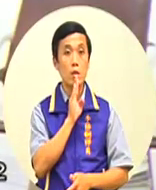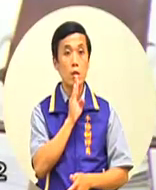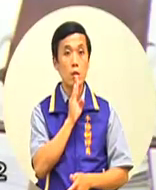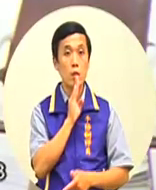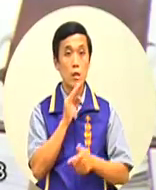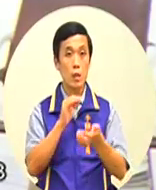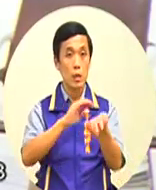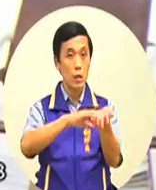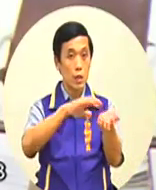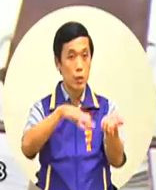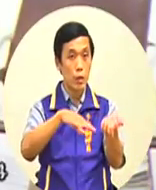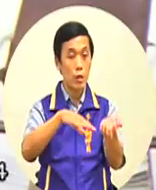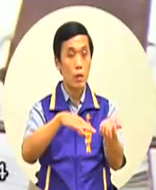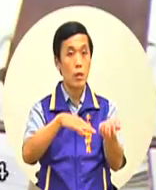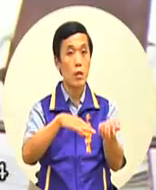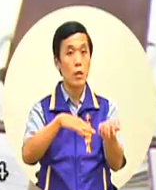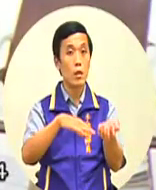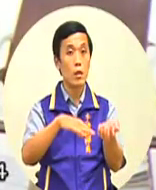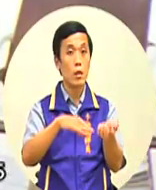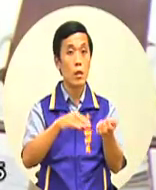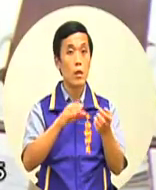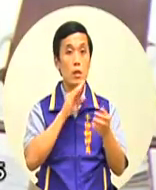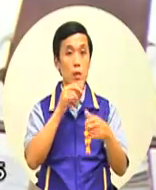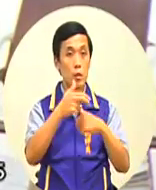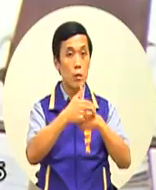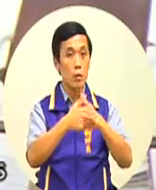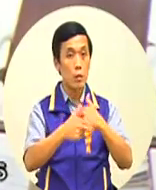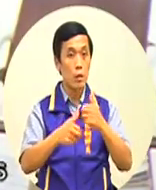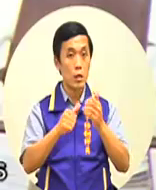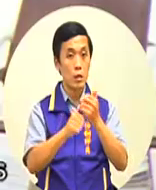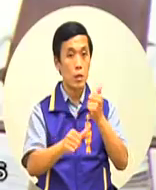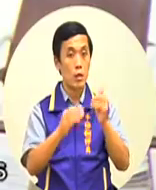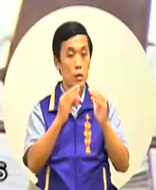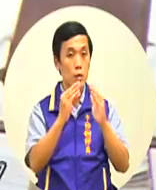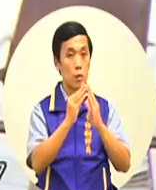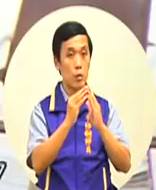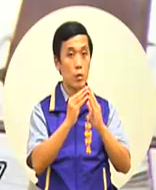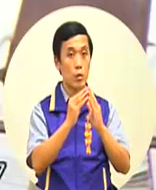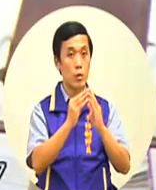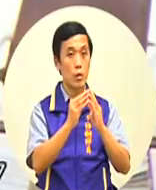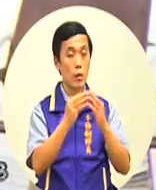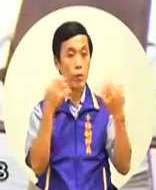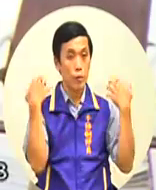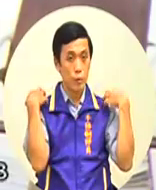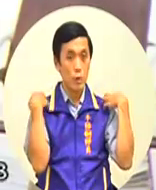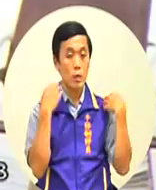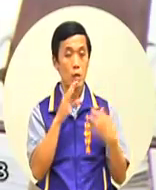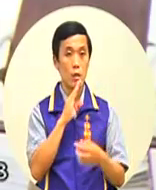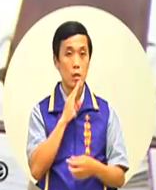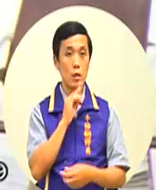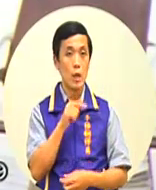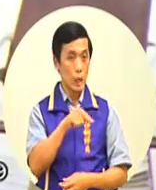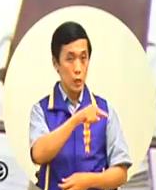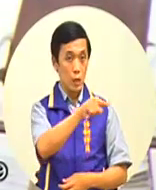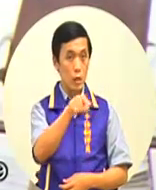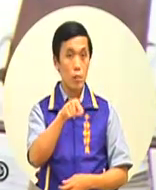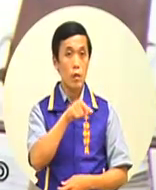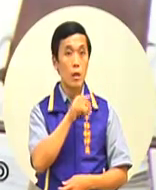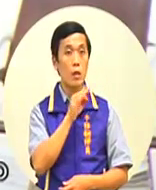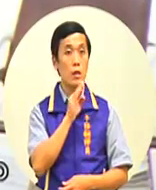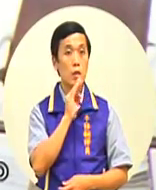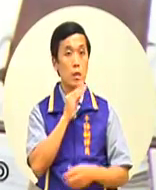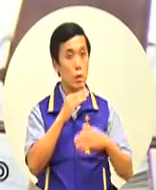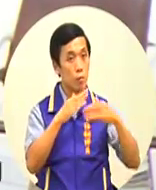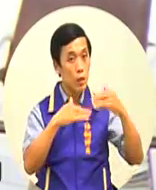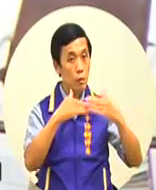医院呐哈，它属于我们卫生局的哈组长哈，啊你当然你们都是哦侯兄